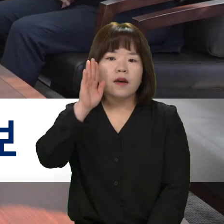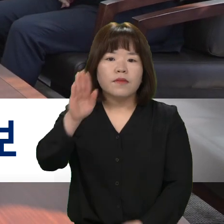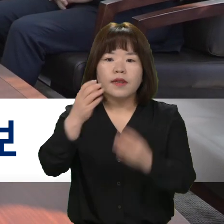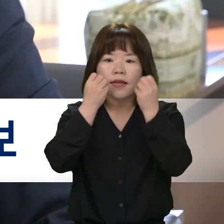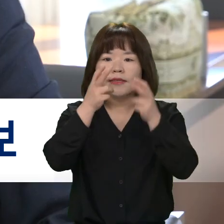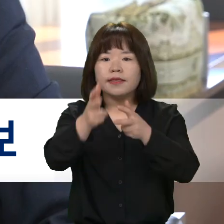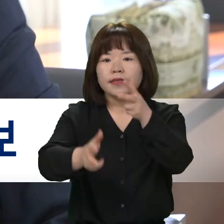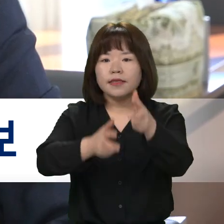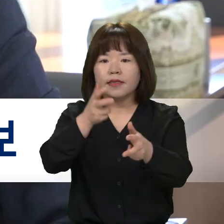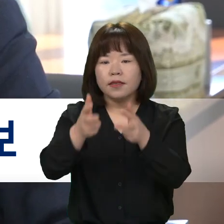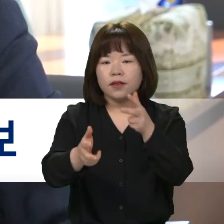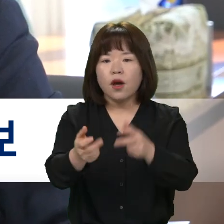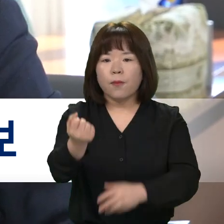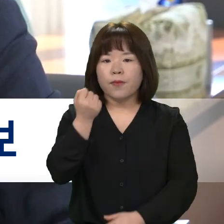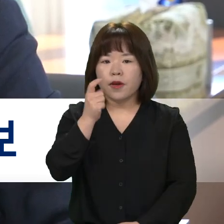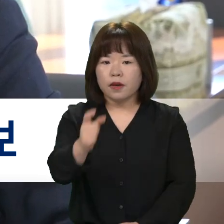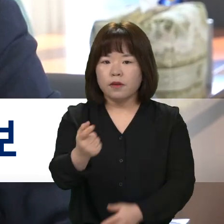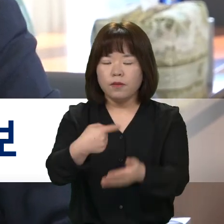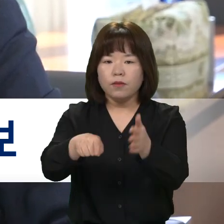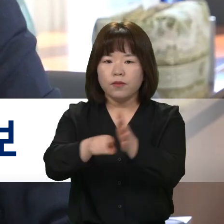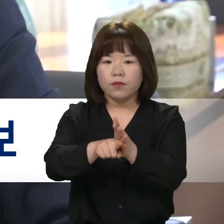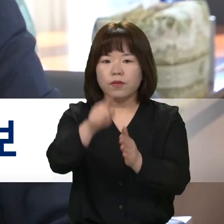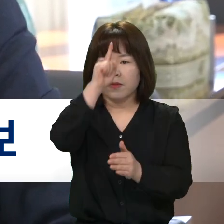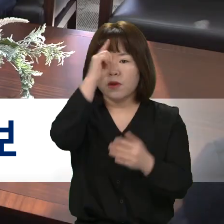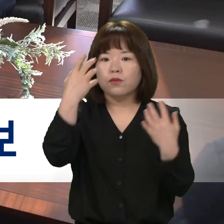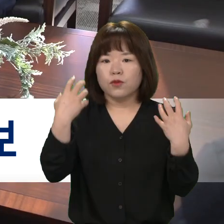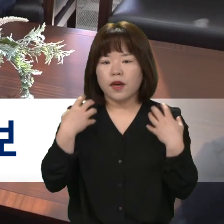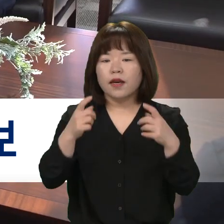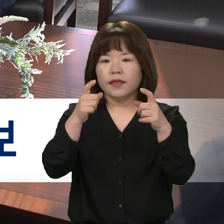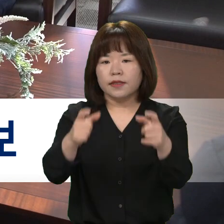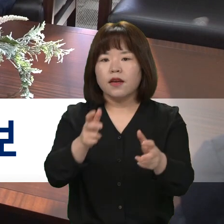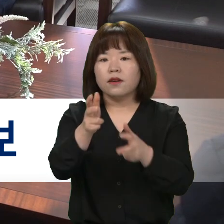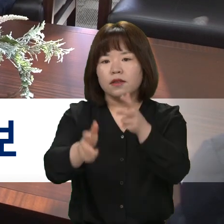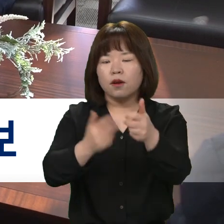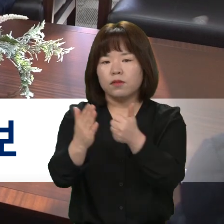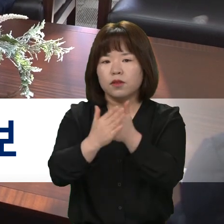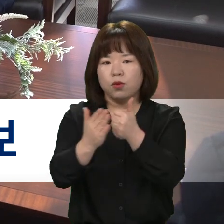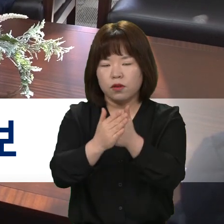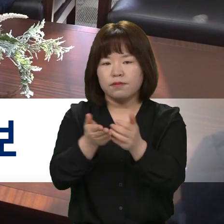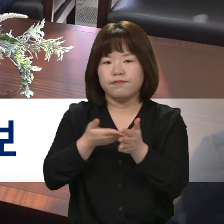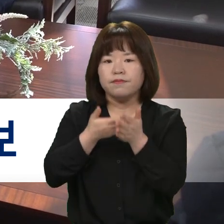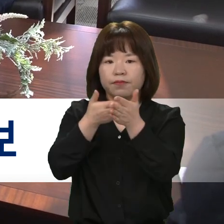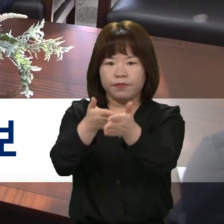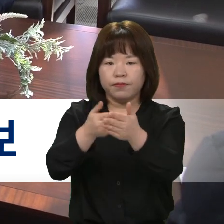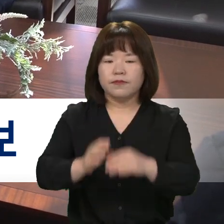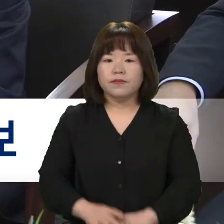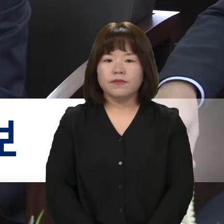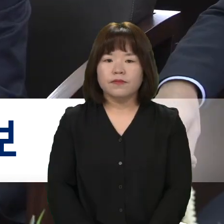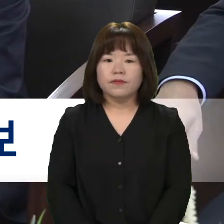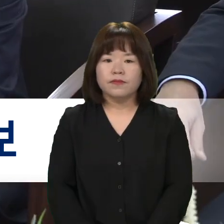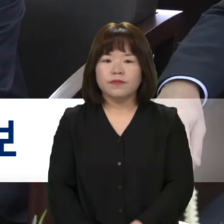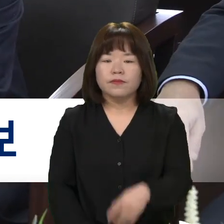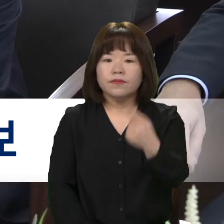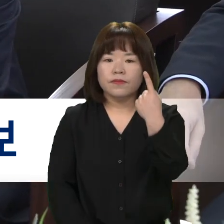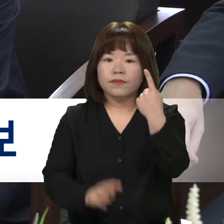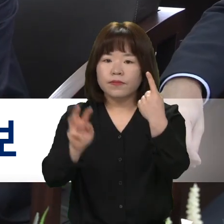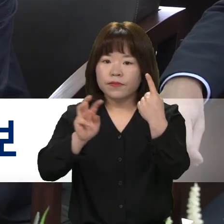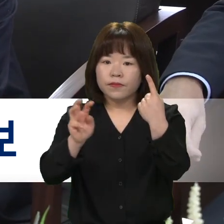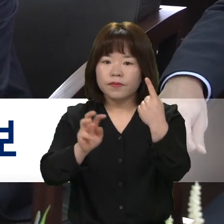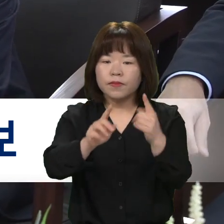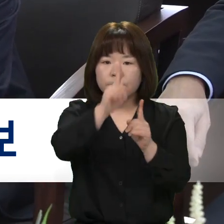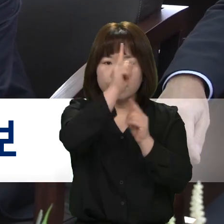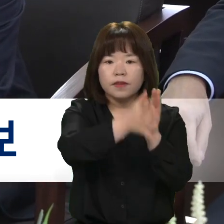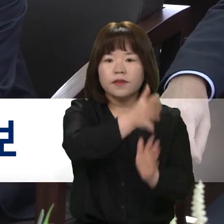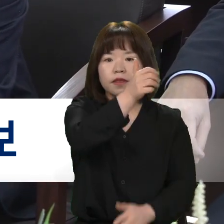포항시는 미래신 성장산업 경쟁력 강화를 위해 중앙부처의 지역 현안 사업지원을 적극 건의했습니다 지난 30일